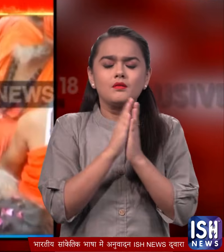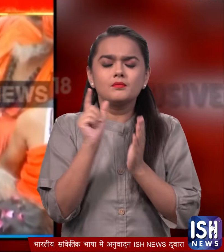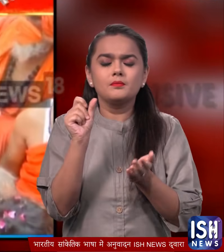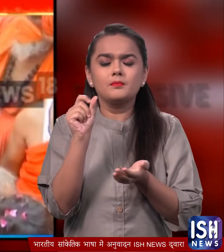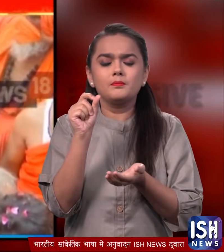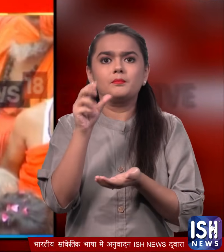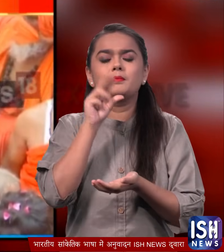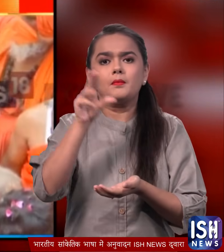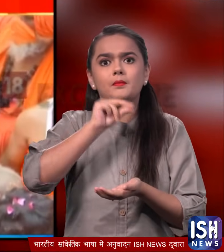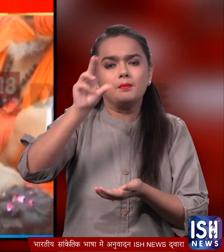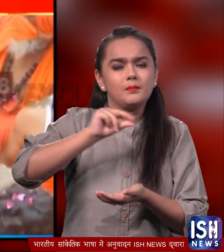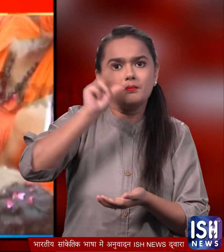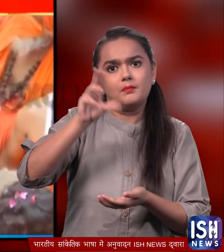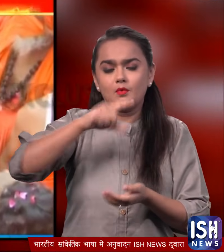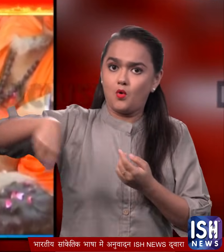पढ़े।